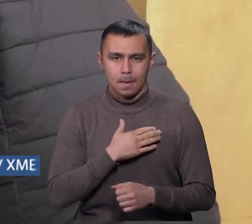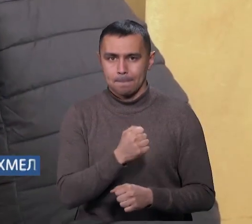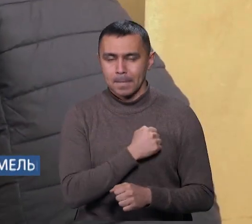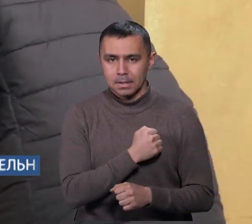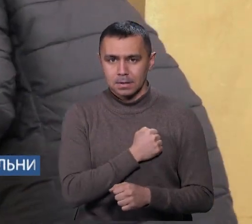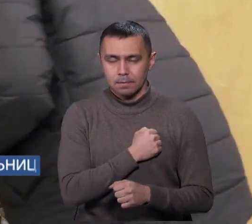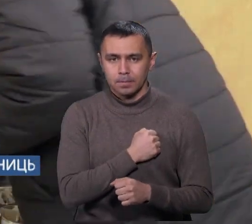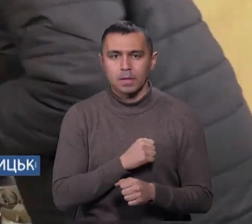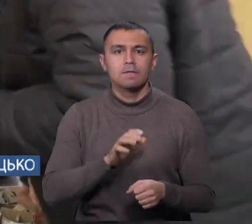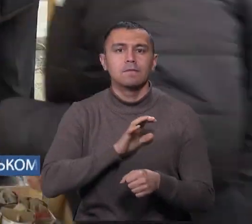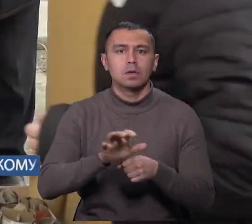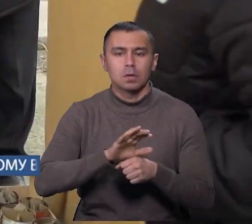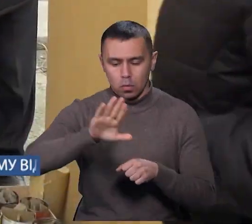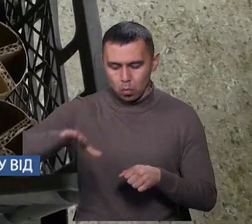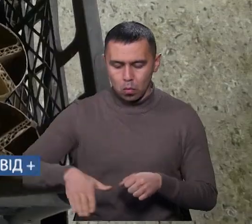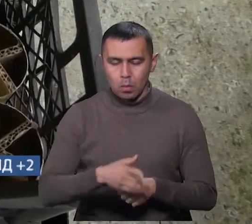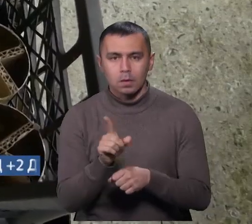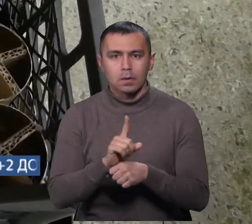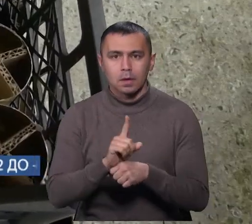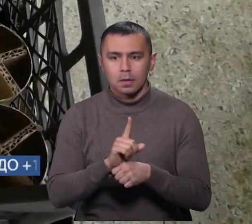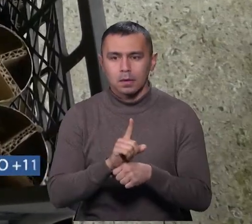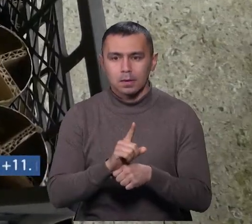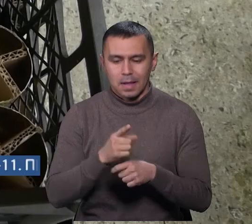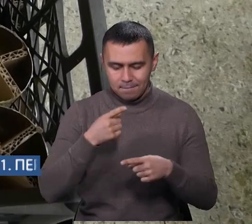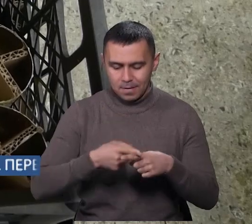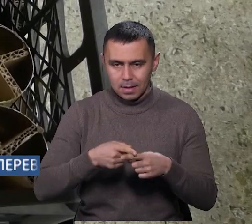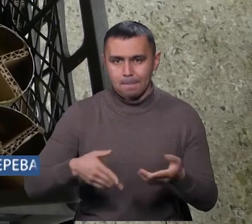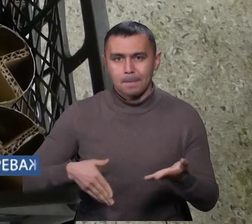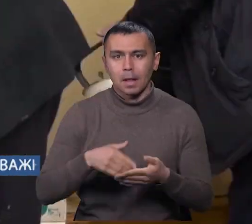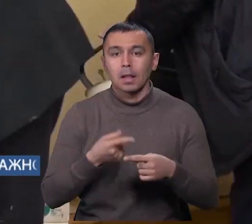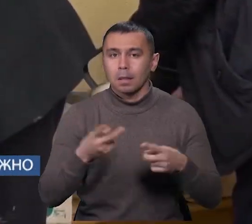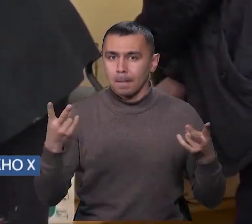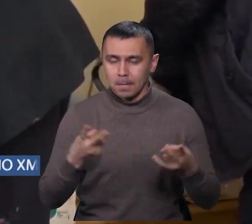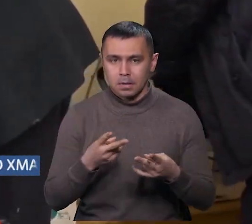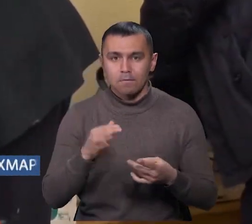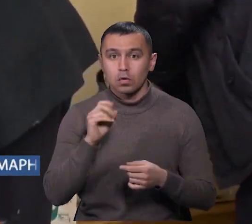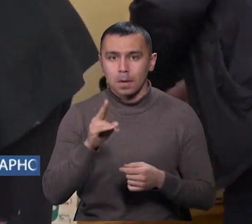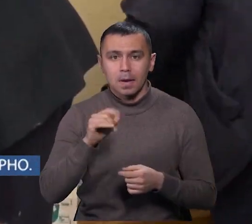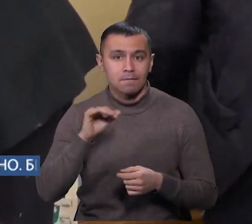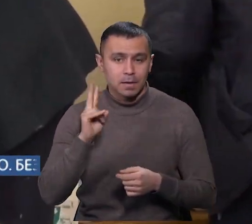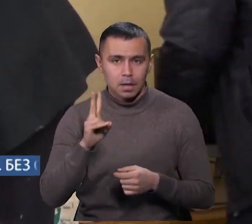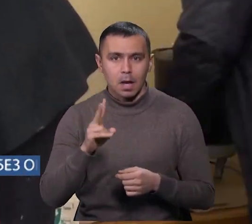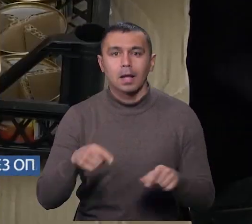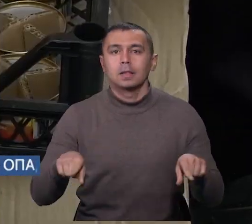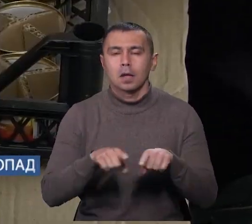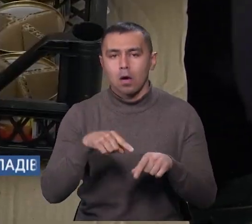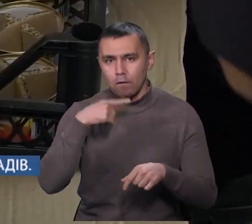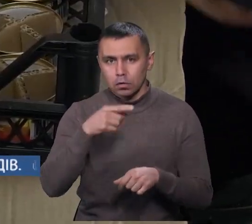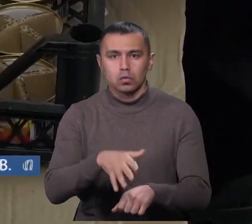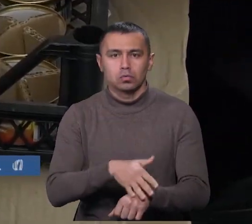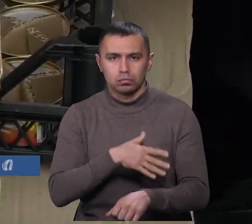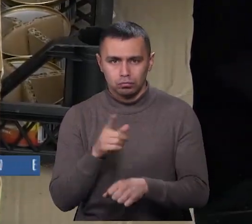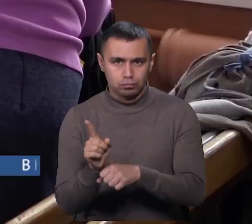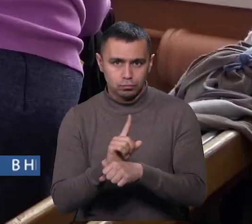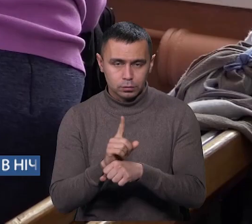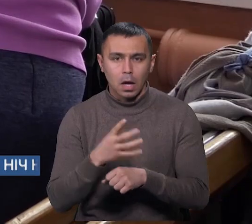бійців». Виготовляють окопні свічки навхресним методом. Хоч на це треба більше воску чи парафіну, та саме така горить довше. А